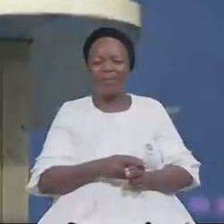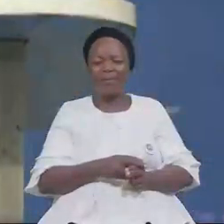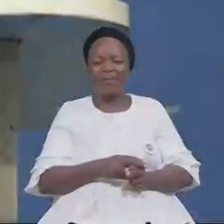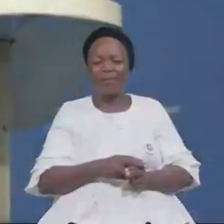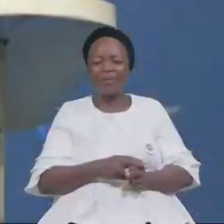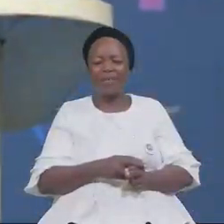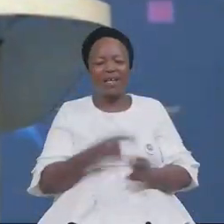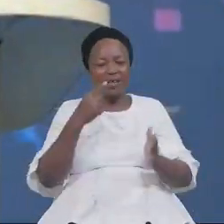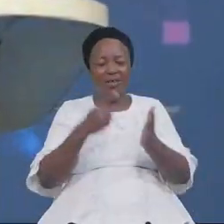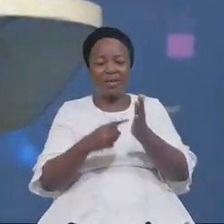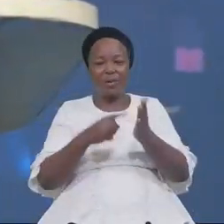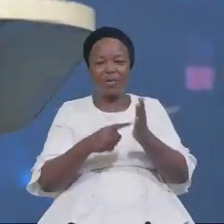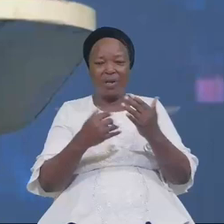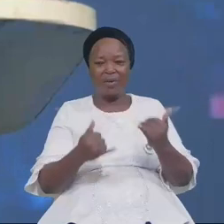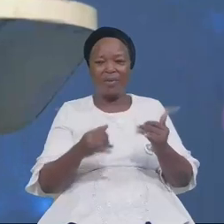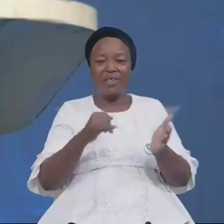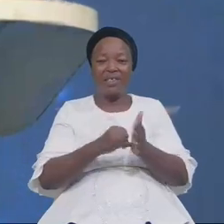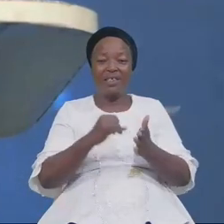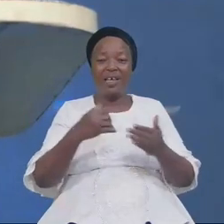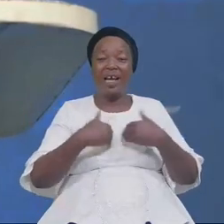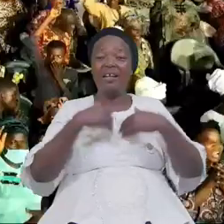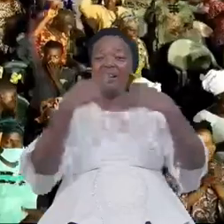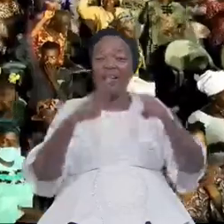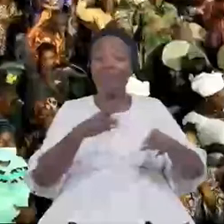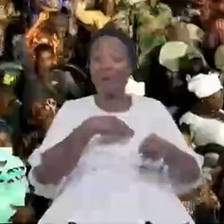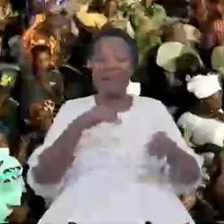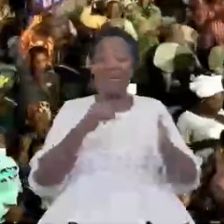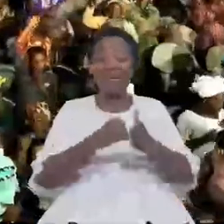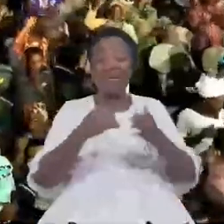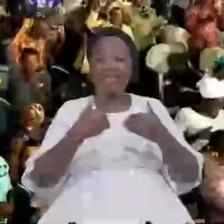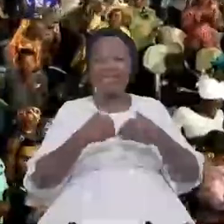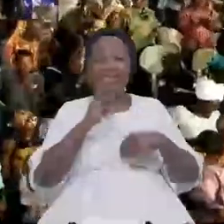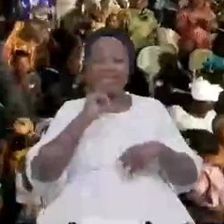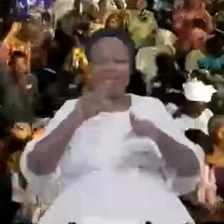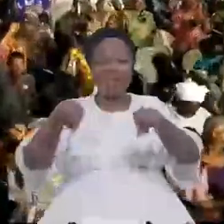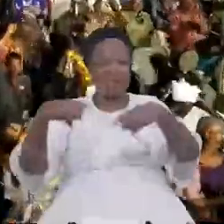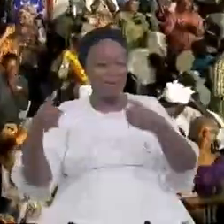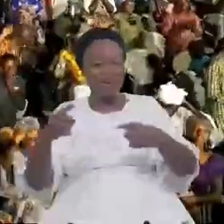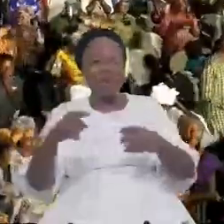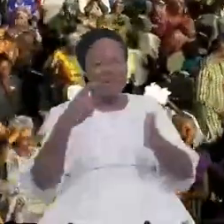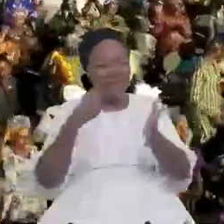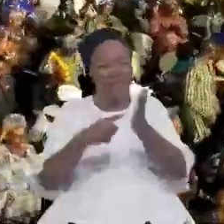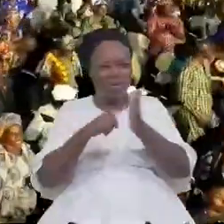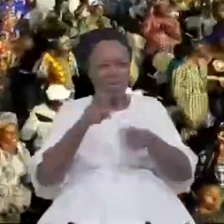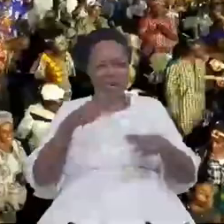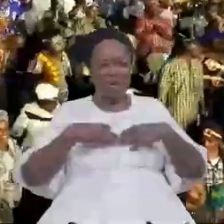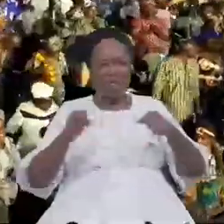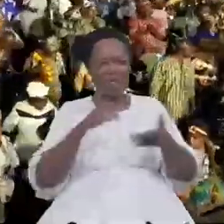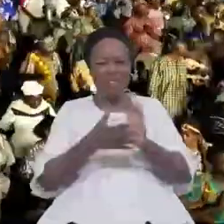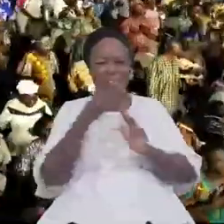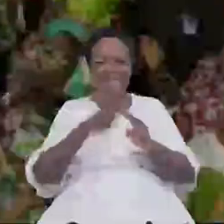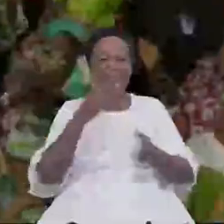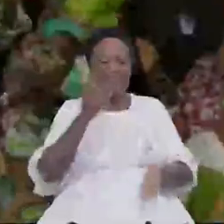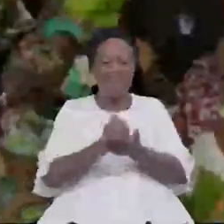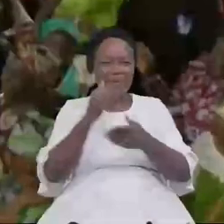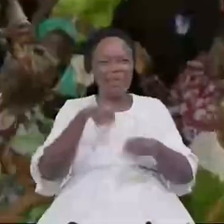Examinez-vous. C'est parti. Examinez-vous. Vous êtes guéri. Amen dans votre vie.